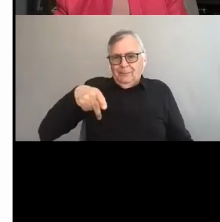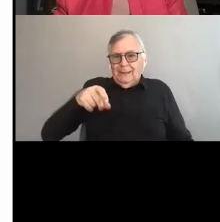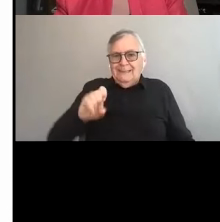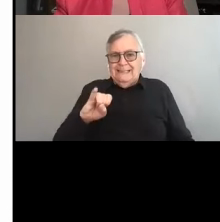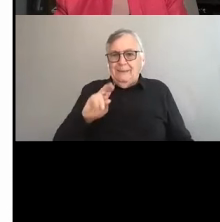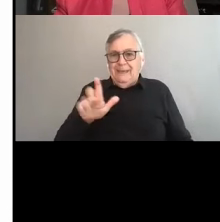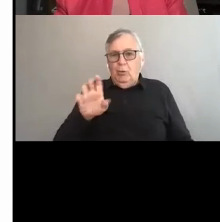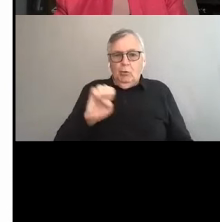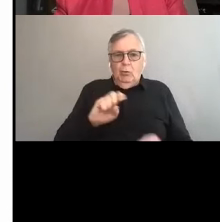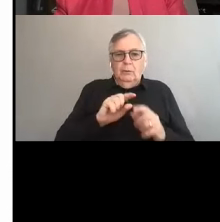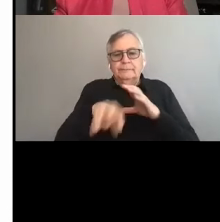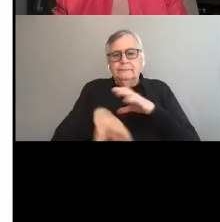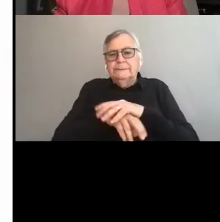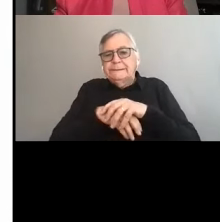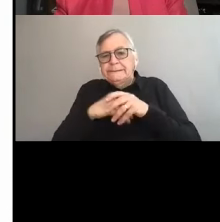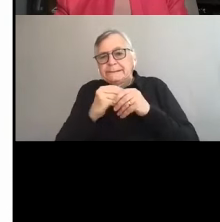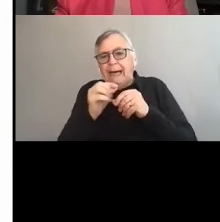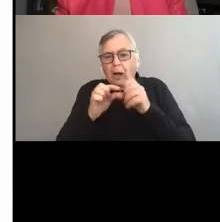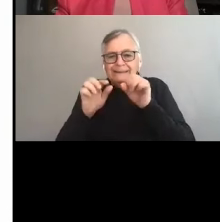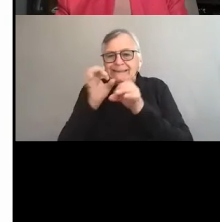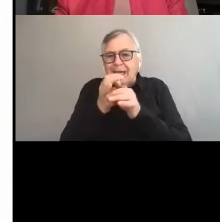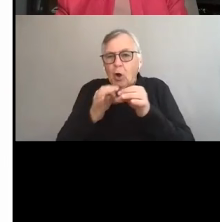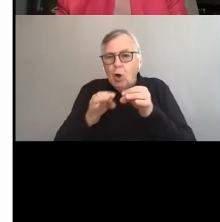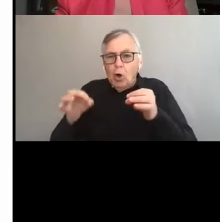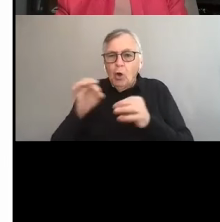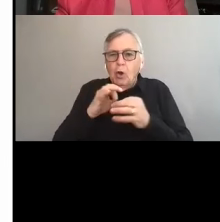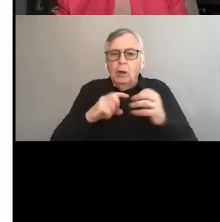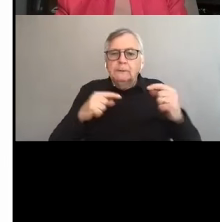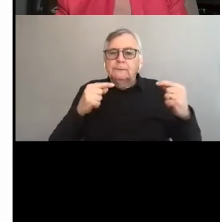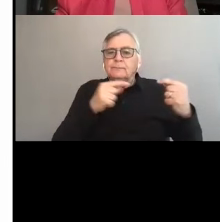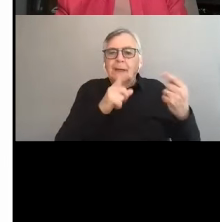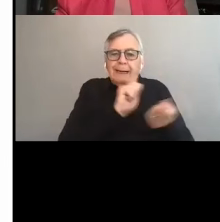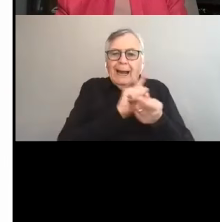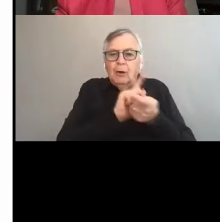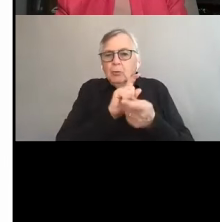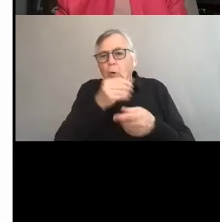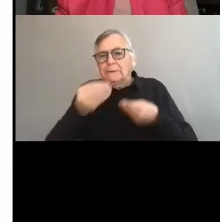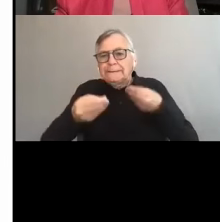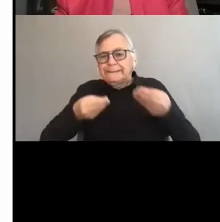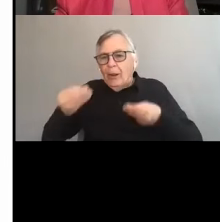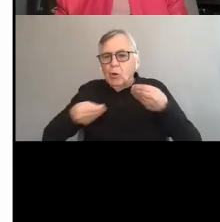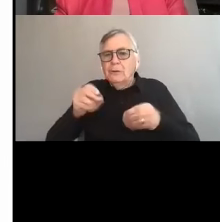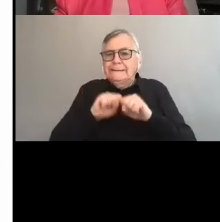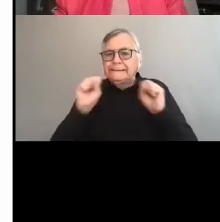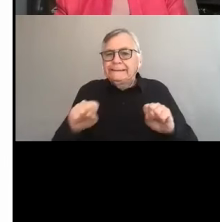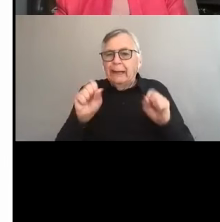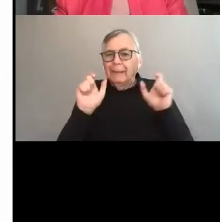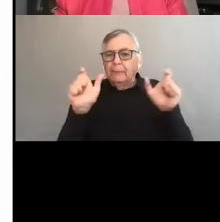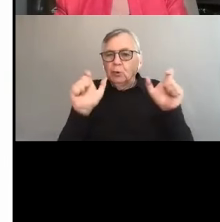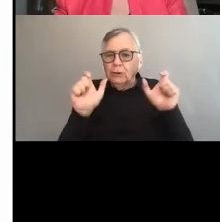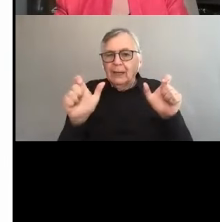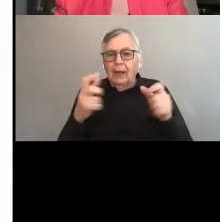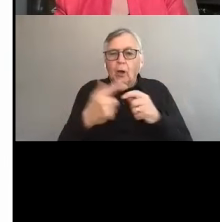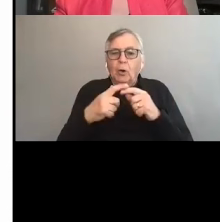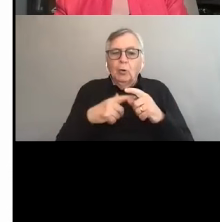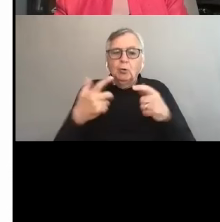va, soit elle sort de la cellule directement, puis elle va aller rencontrer d'autres cellules du système immunitaire, ou soit elle va être